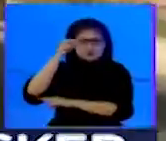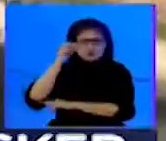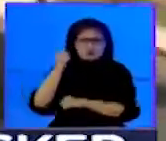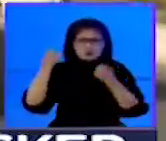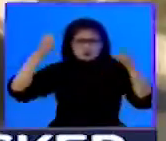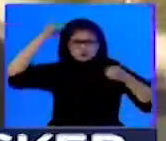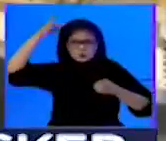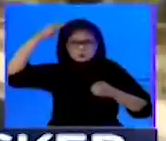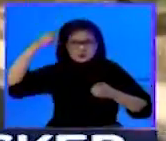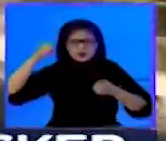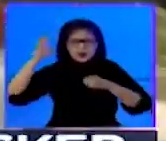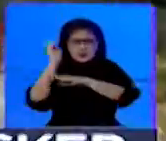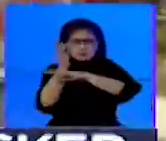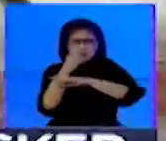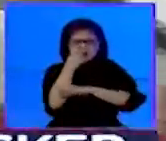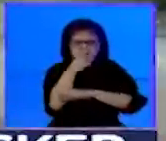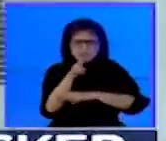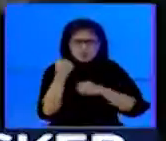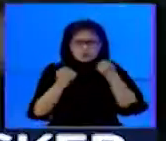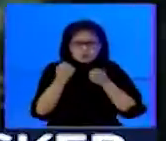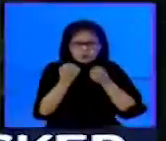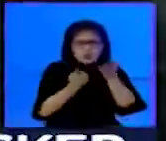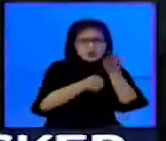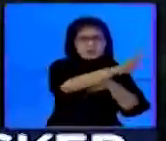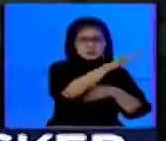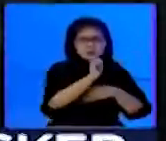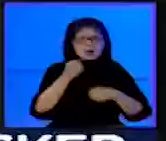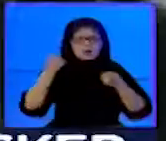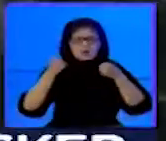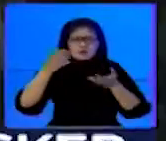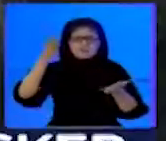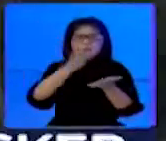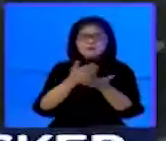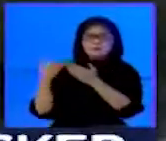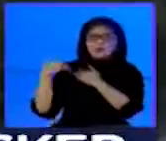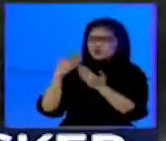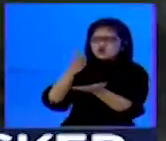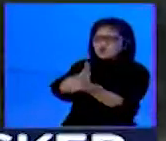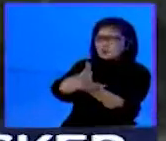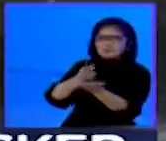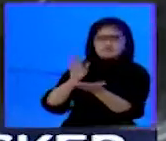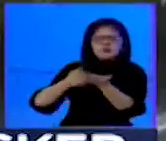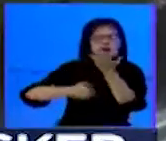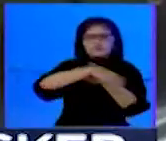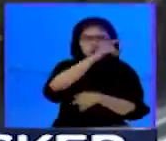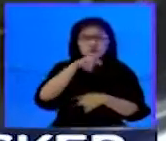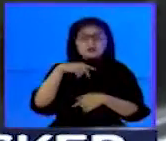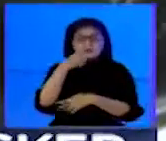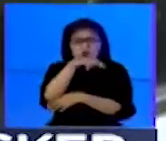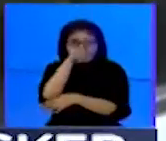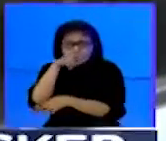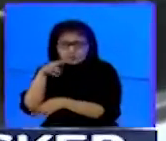Sopir ambulans yang terlihat terburu-buru bergegas kabur saat mobilnya akan dihentikan petugas. Dalam operasi ini,